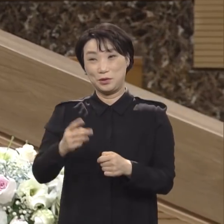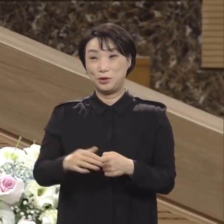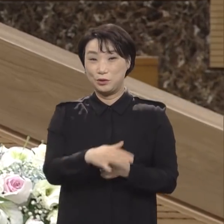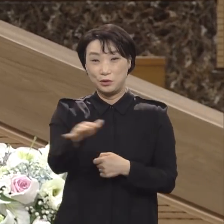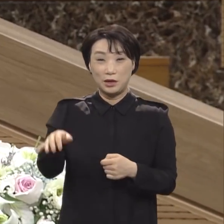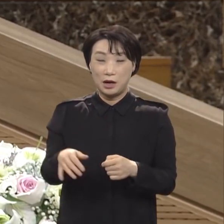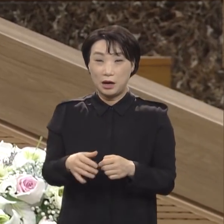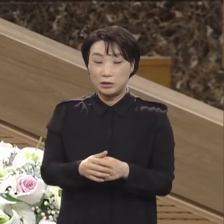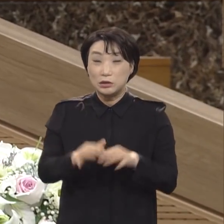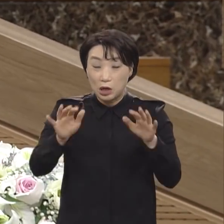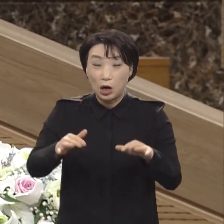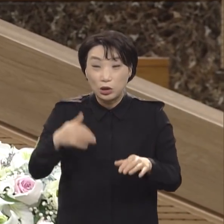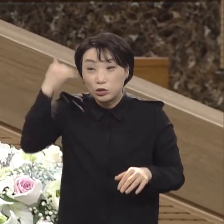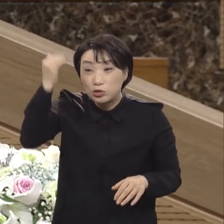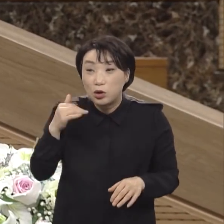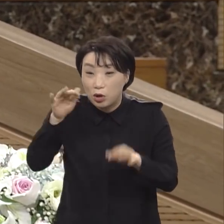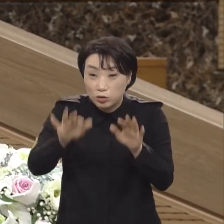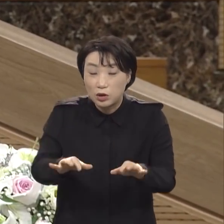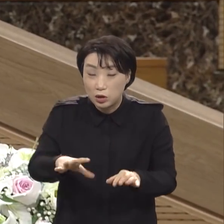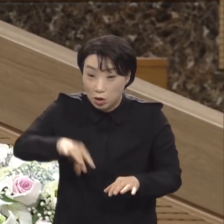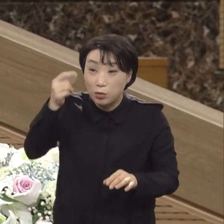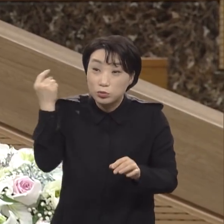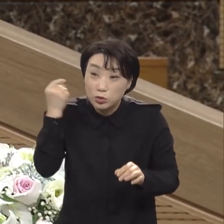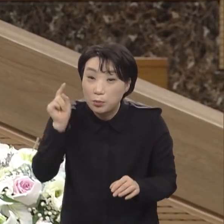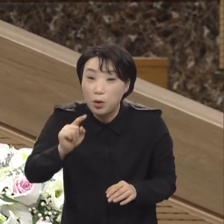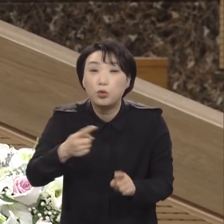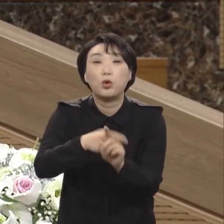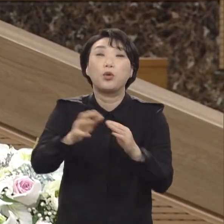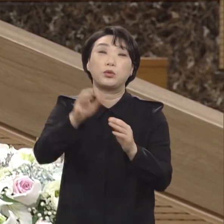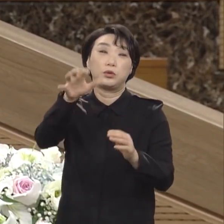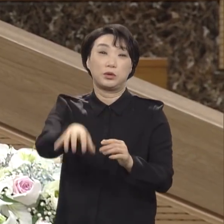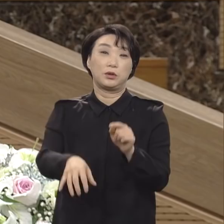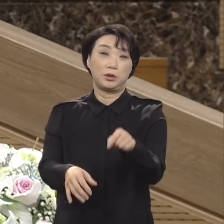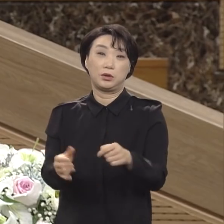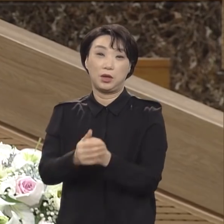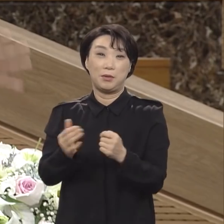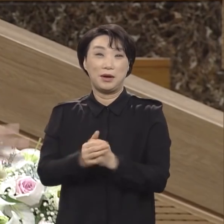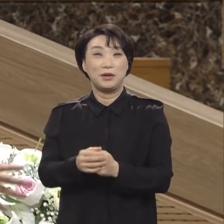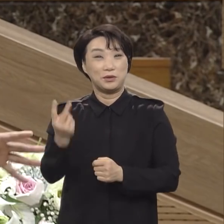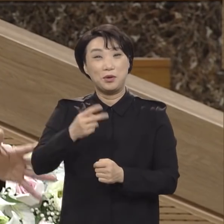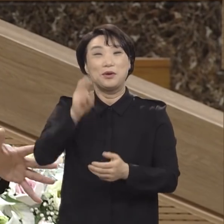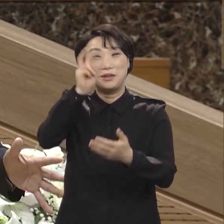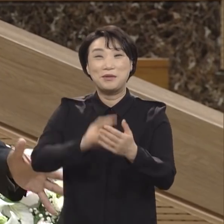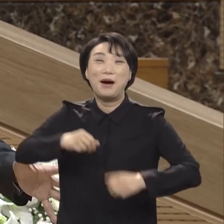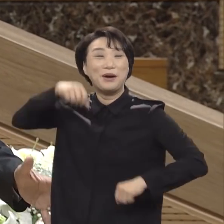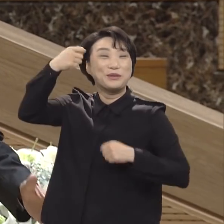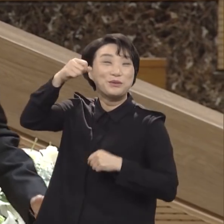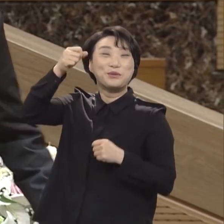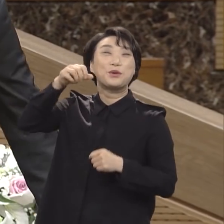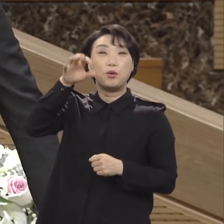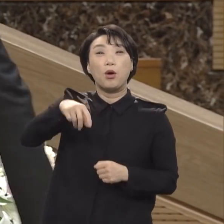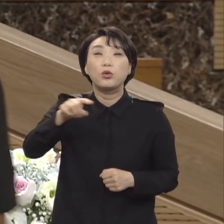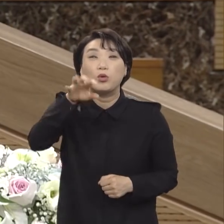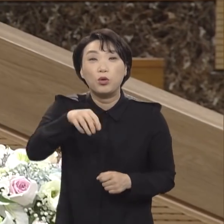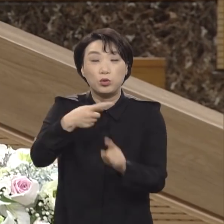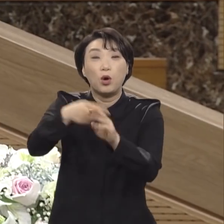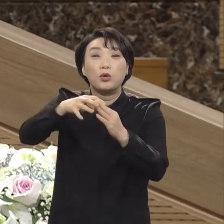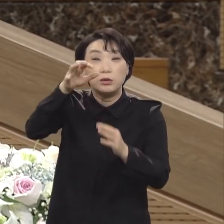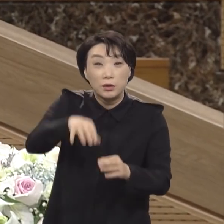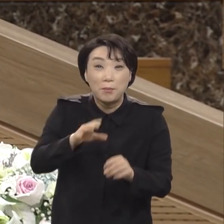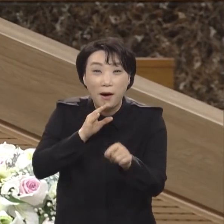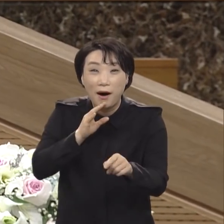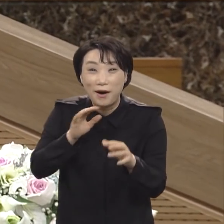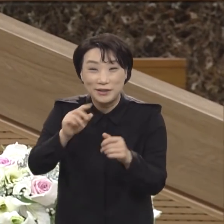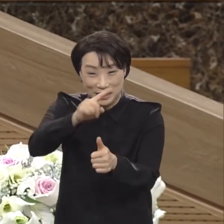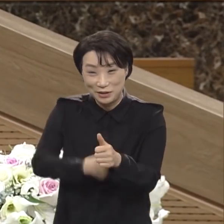우리가 못 듣던 소리를 새로 들을 수 있는 것이 교회예요. 또 음악하고 춤출 때가 교회예요. 그러니까 교회에